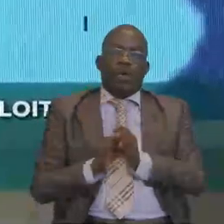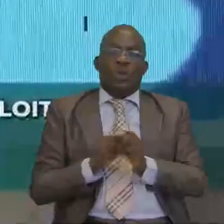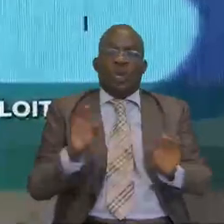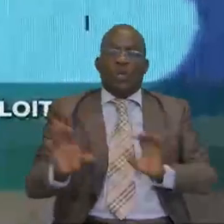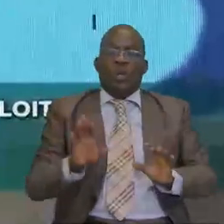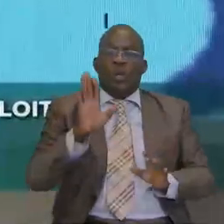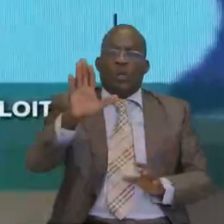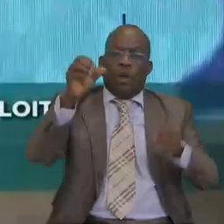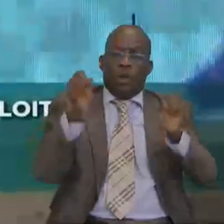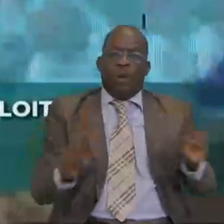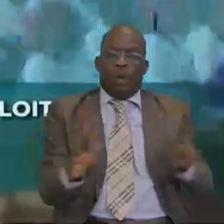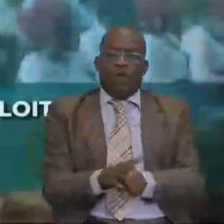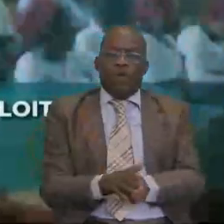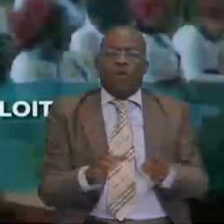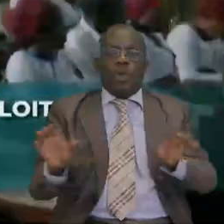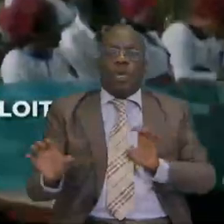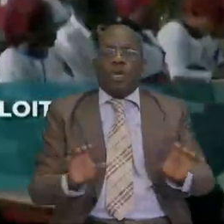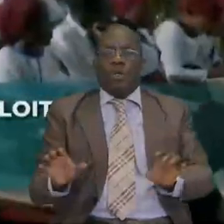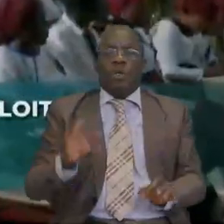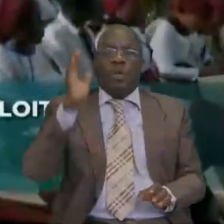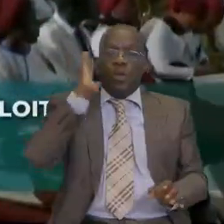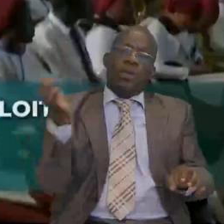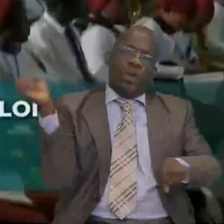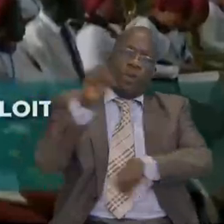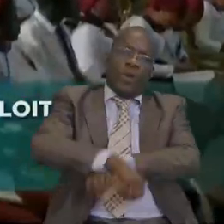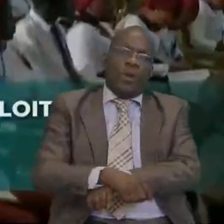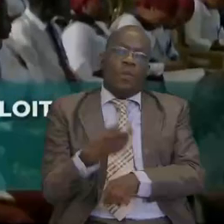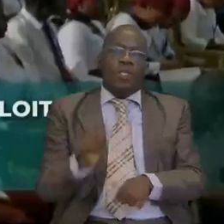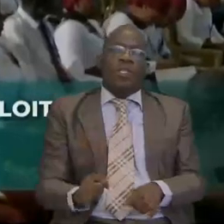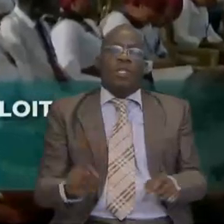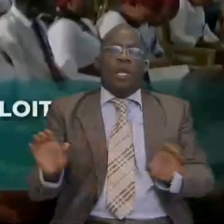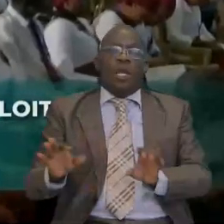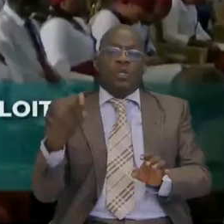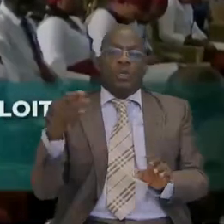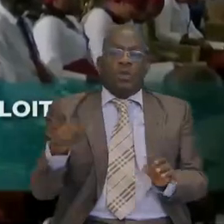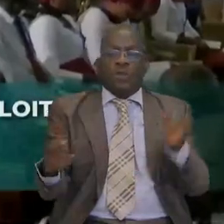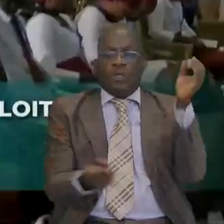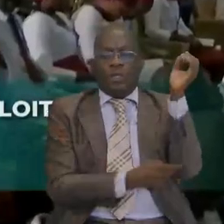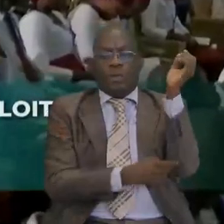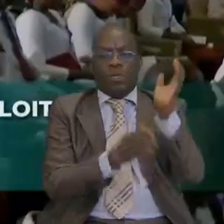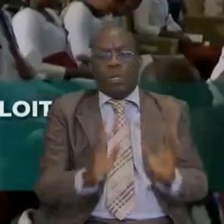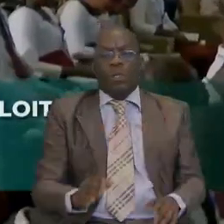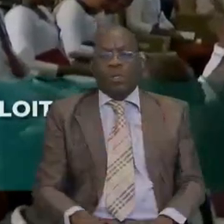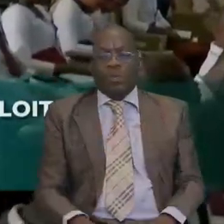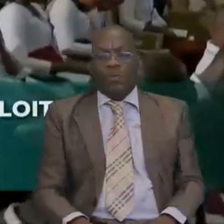action de puissance. Ton action de puissance va vaincre l'action du tentateur.